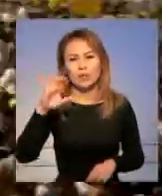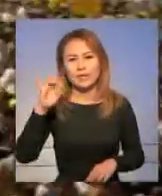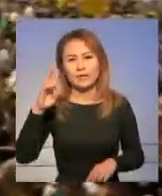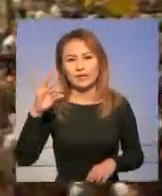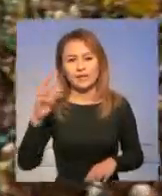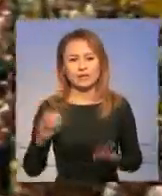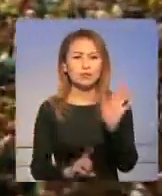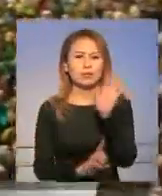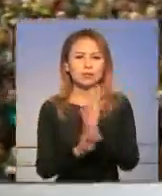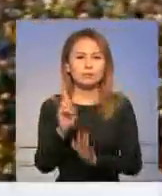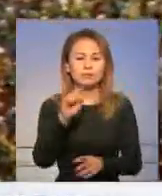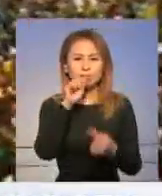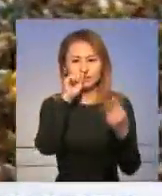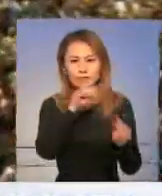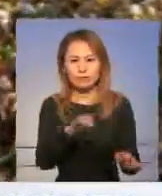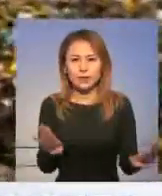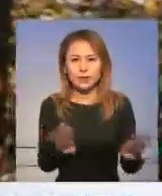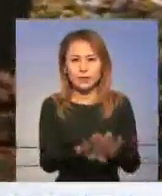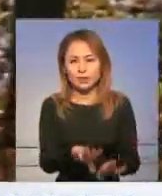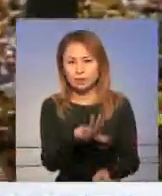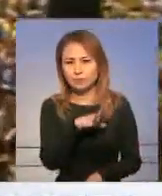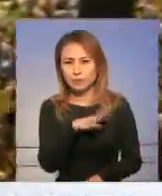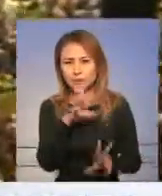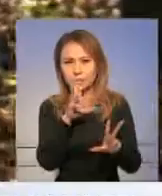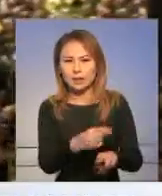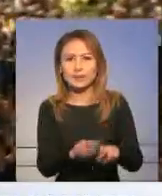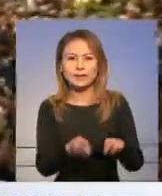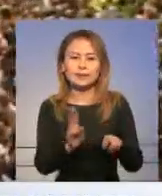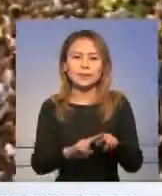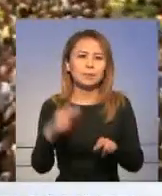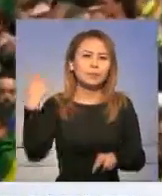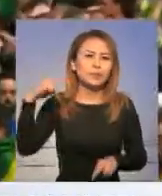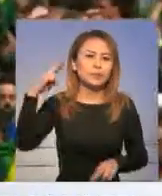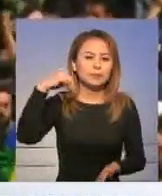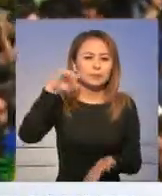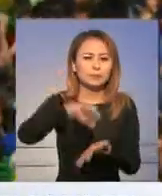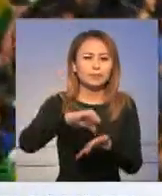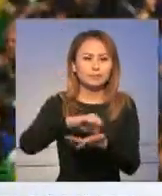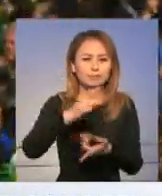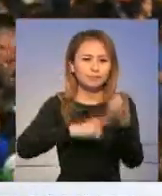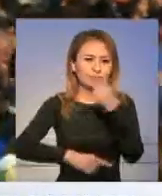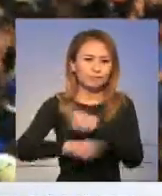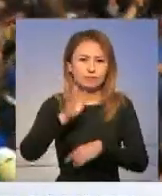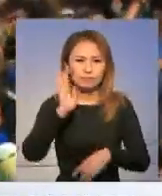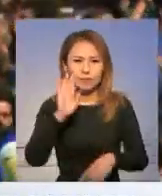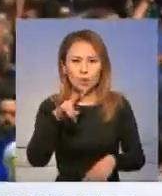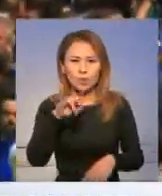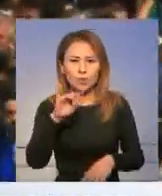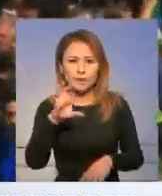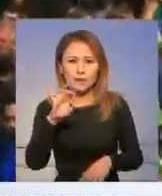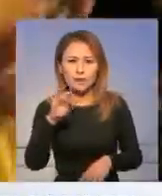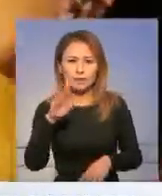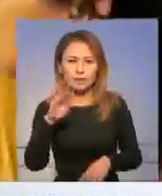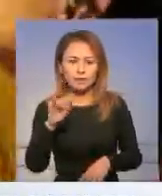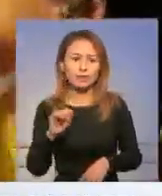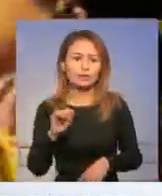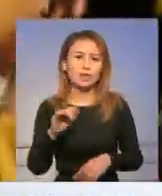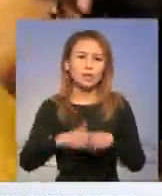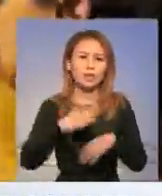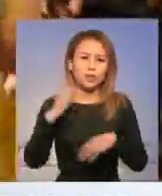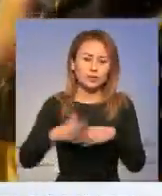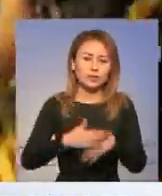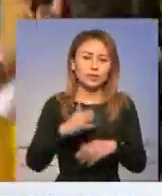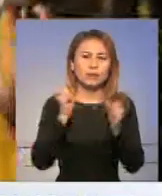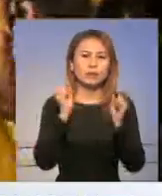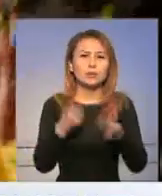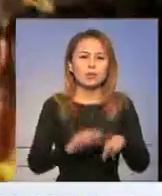түрмеге жабуын талап етіп отырым. Өйткені жоғарғы сот алдағы күндері экс-президентке қатысты істі қайта қарамақ. Онда Лула да Сильваның жазасын